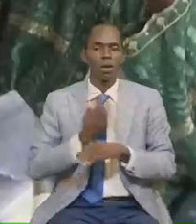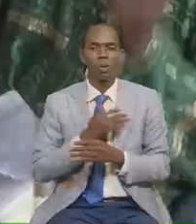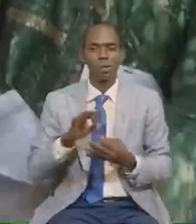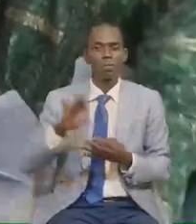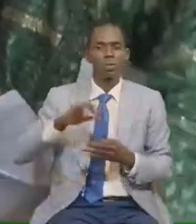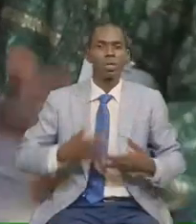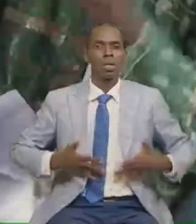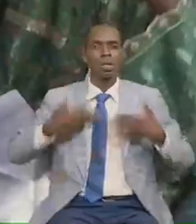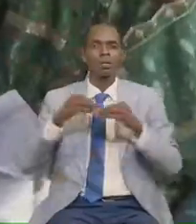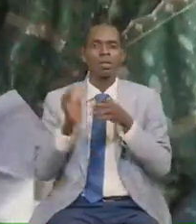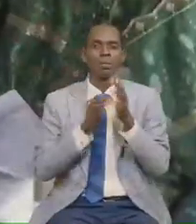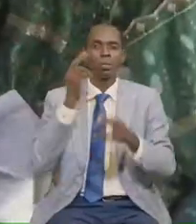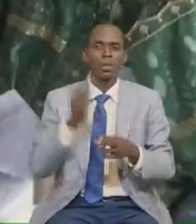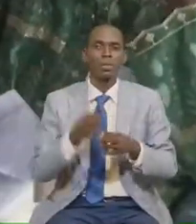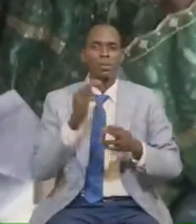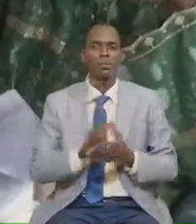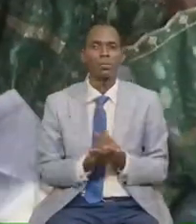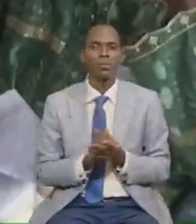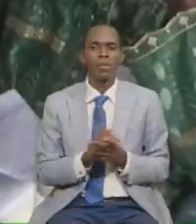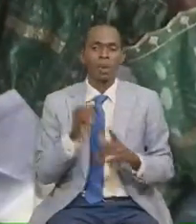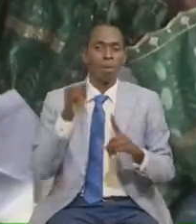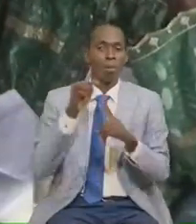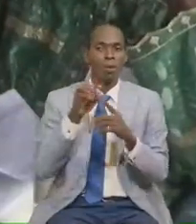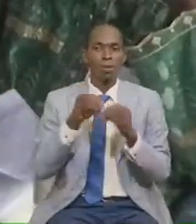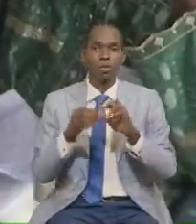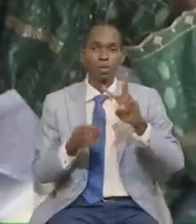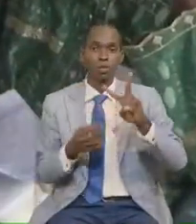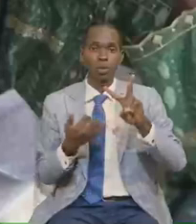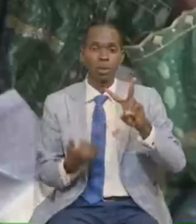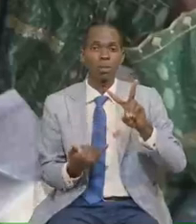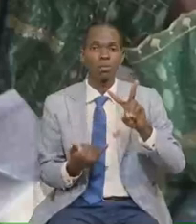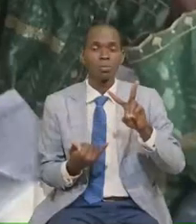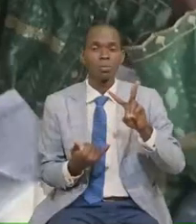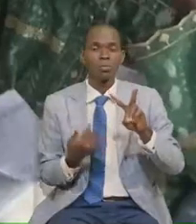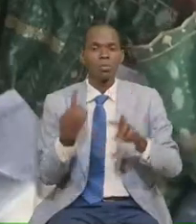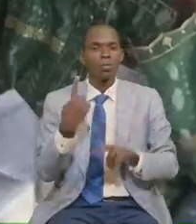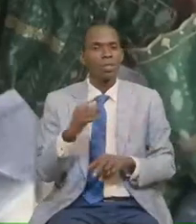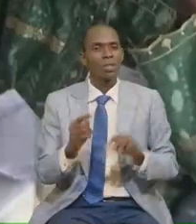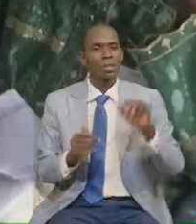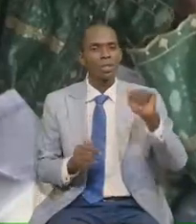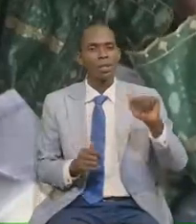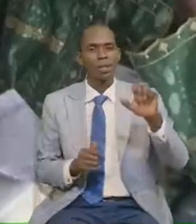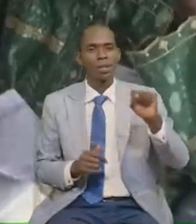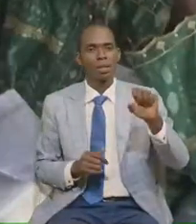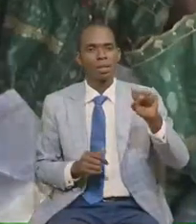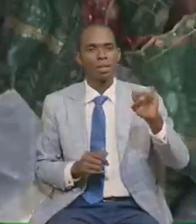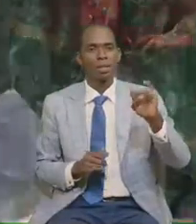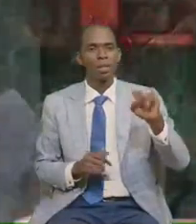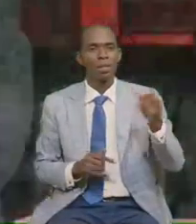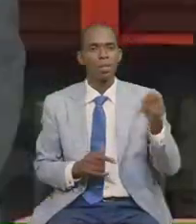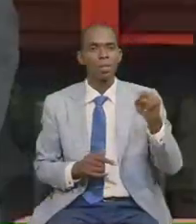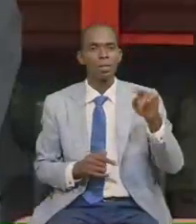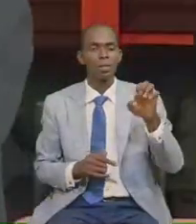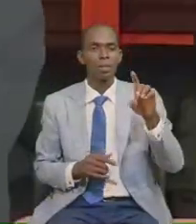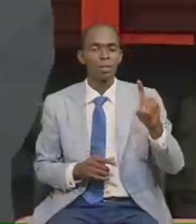Jésus. Deuxième point maintenant, l'œuvre assignée pour tous